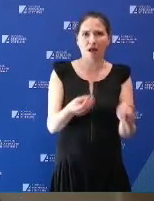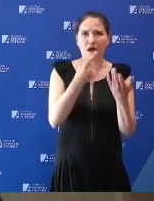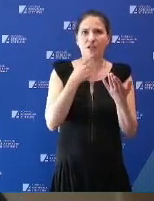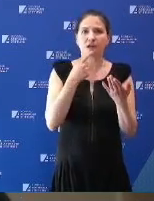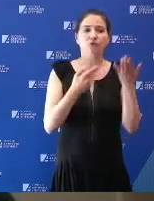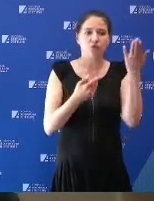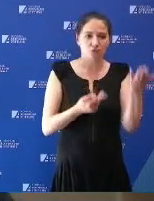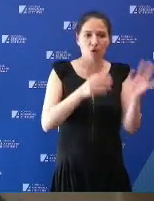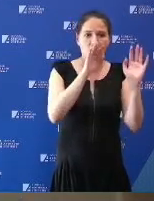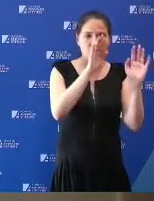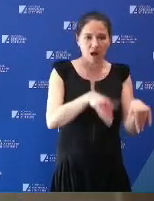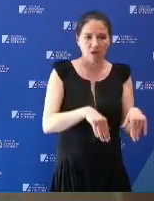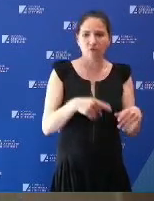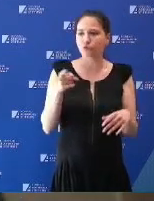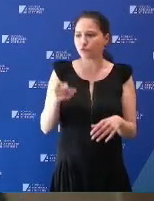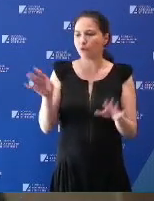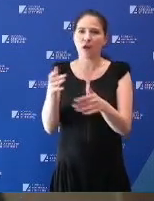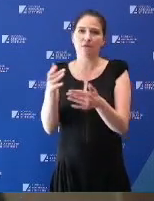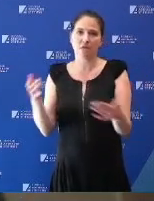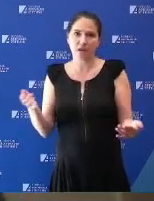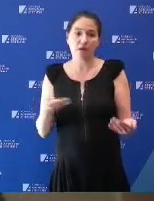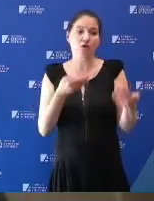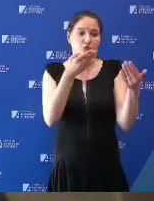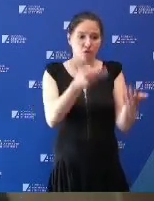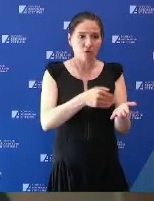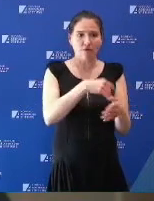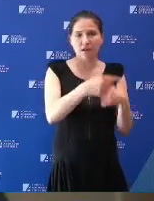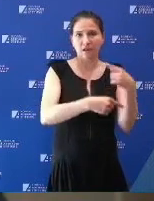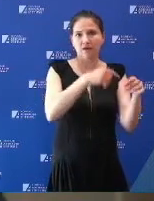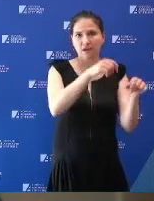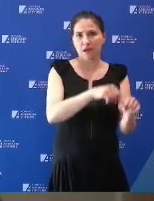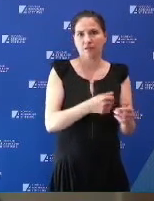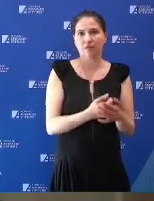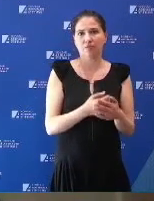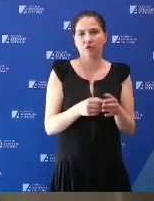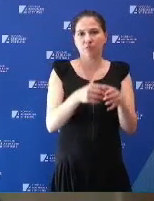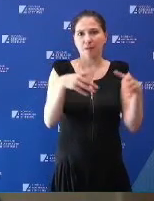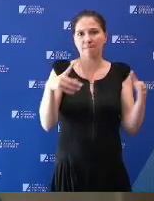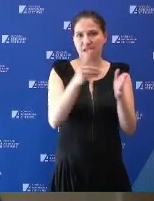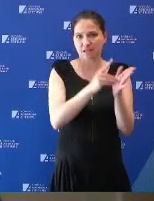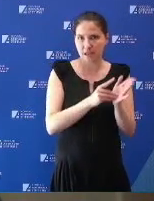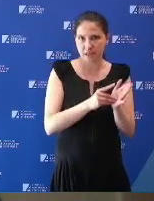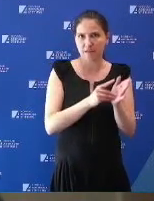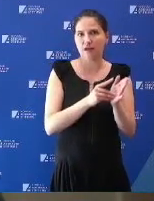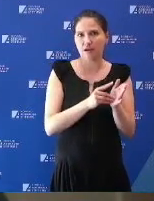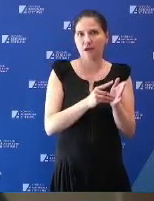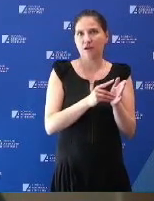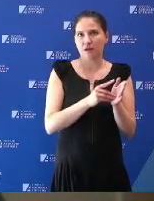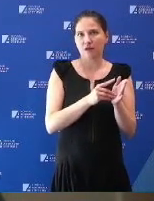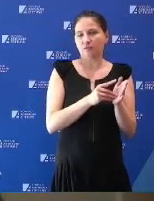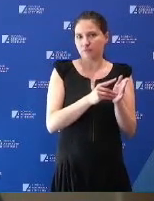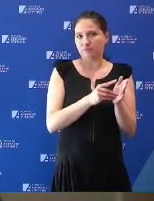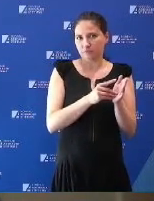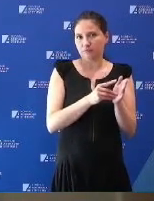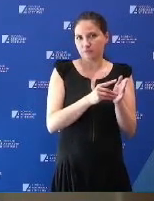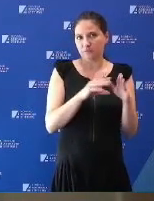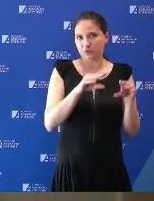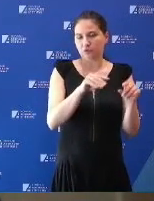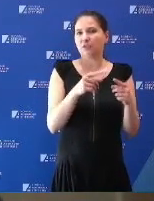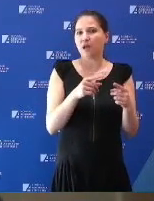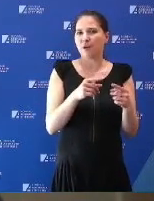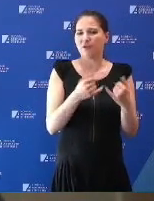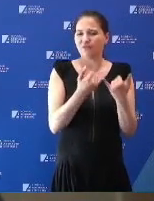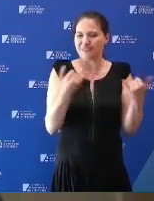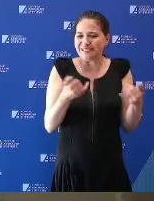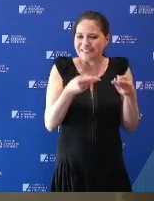nicht, in diesem Rahmen könnt ihr weitermachen und vielleicht auch nicht Big Data und künstliche Intelligenz sofort verteufeln, sondern auch gucken, wie wir es für uns richtig einsetzen